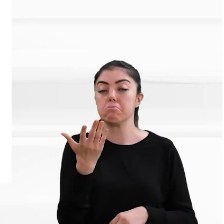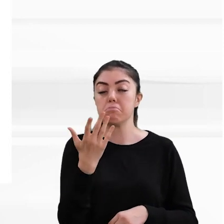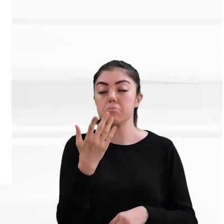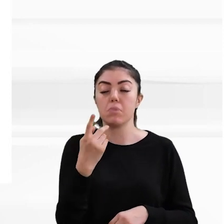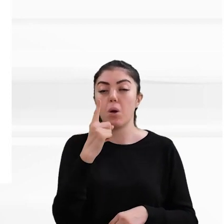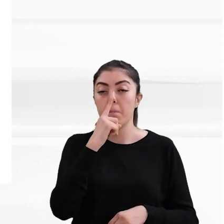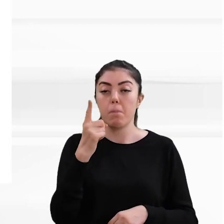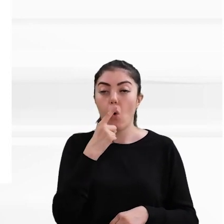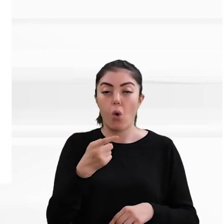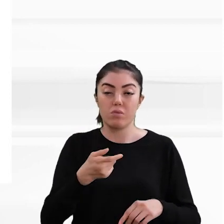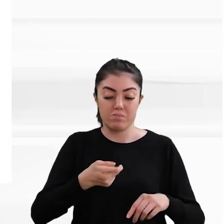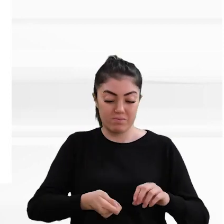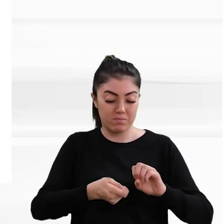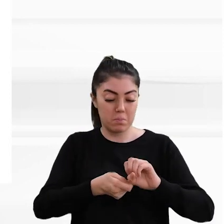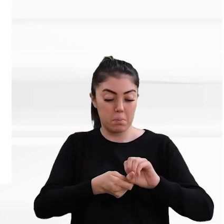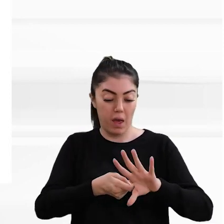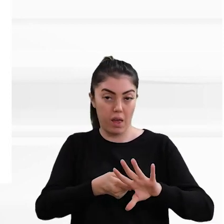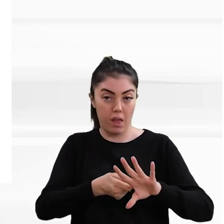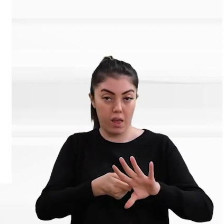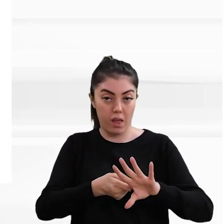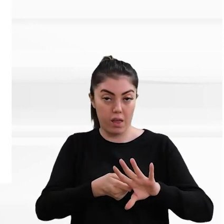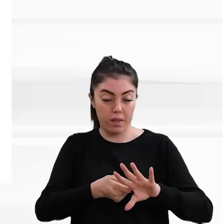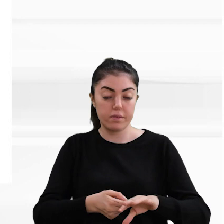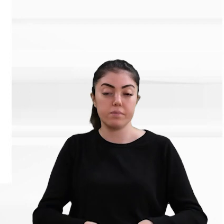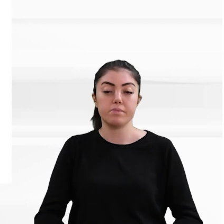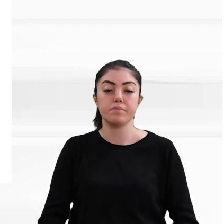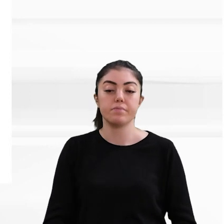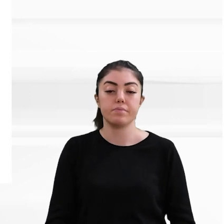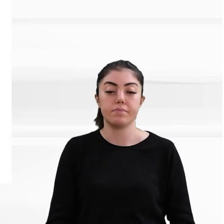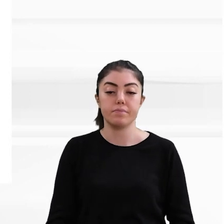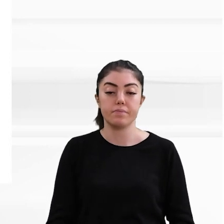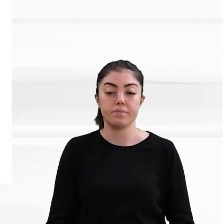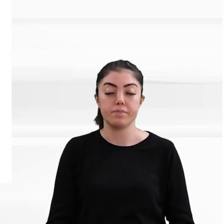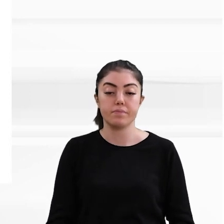elektroskoplarımızın her ikisine de mor ötesi ışık yayan bir el feneri tutulmuş.